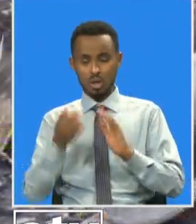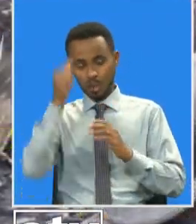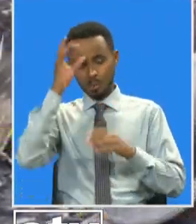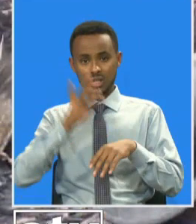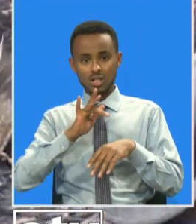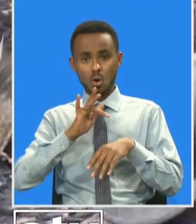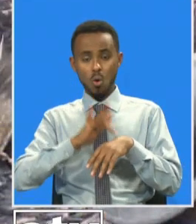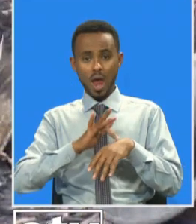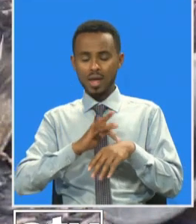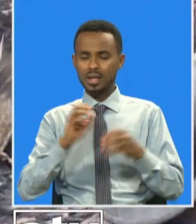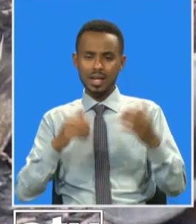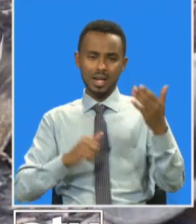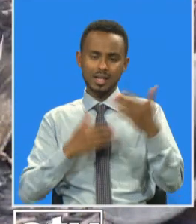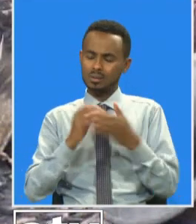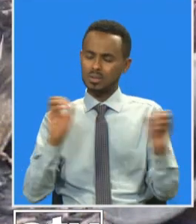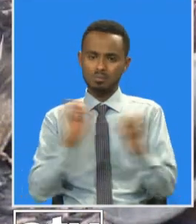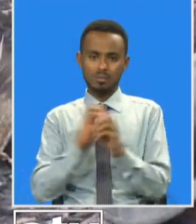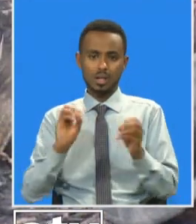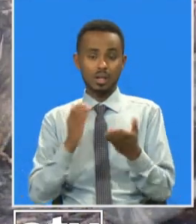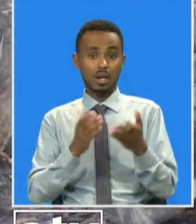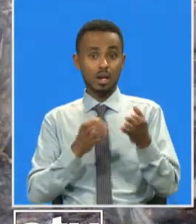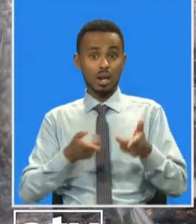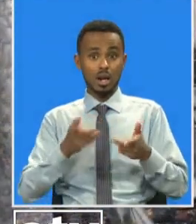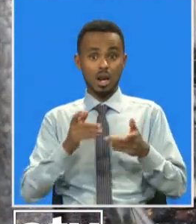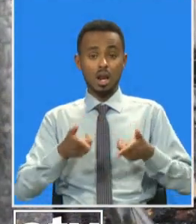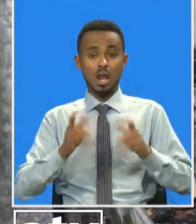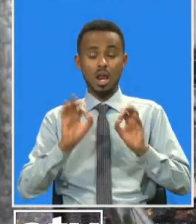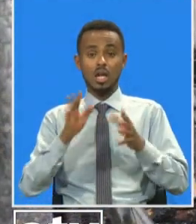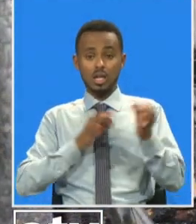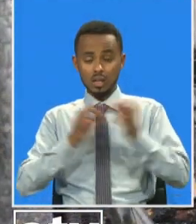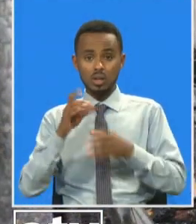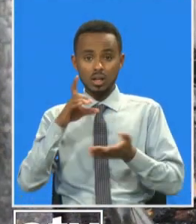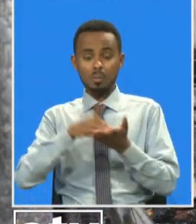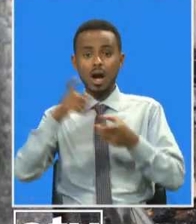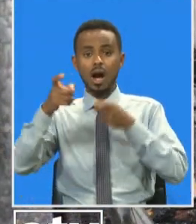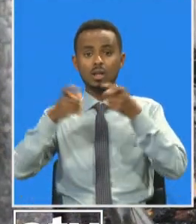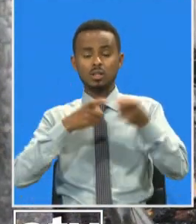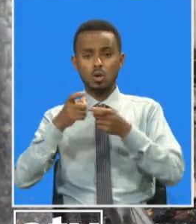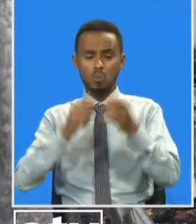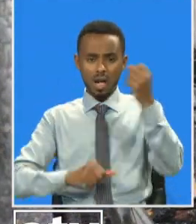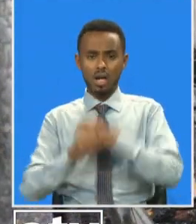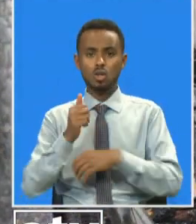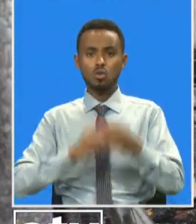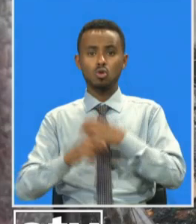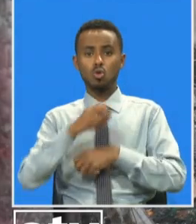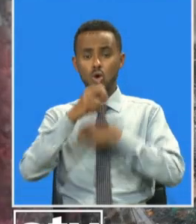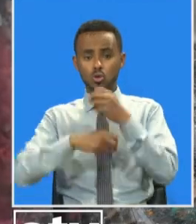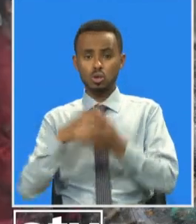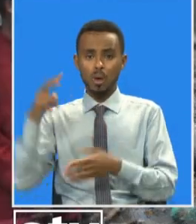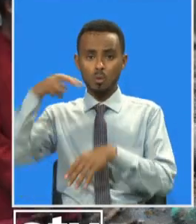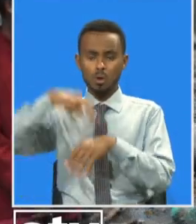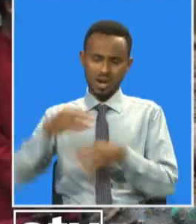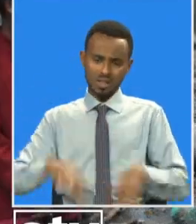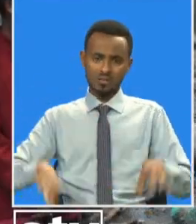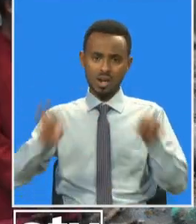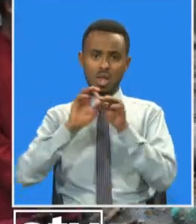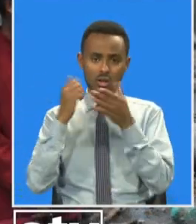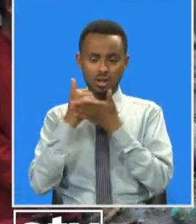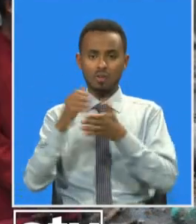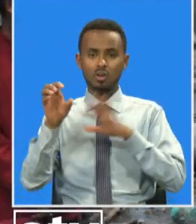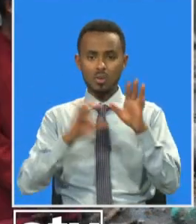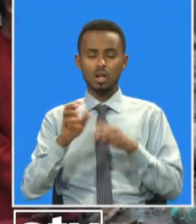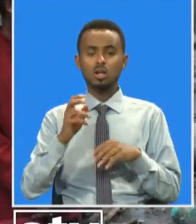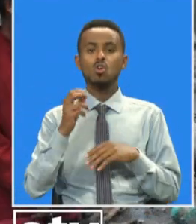በሰው ሕይወት ላይ ጉዳት አለማድረሱን ገልጸው የከተማ አስተዳደሩ በአደጋው የተጎዱ ወገኖችን ለማቋቋም አስፈላጊውን ድጋፍ እንደሚያደርግ